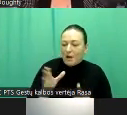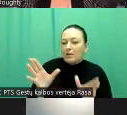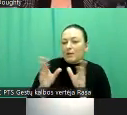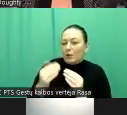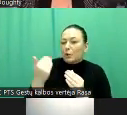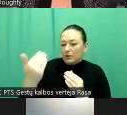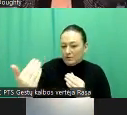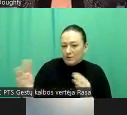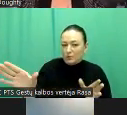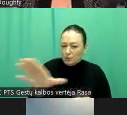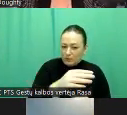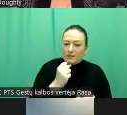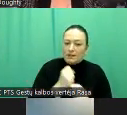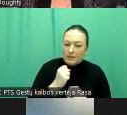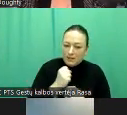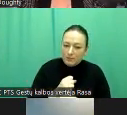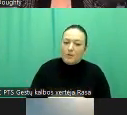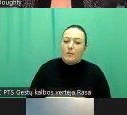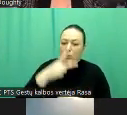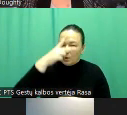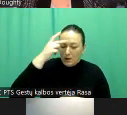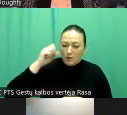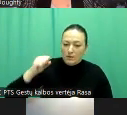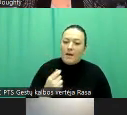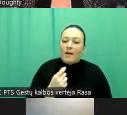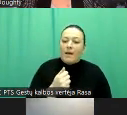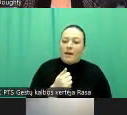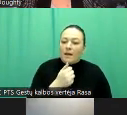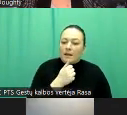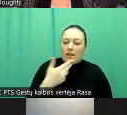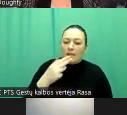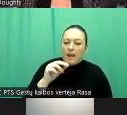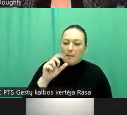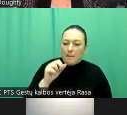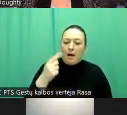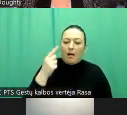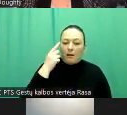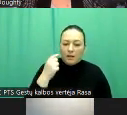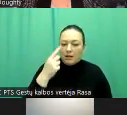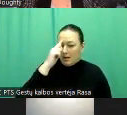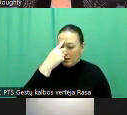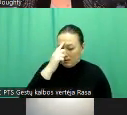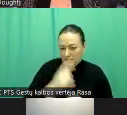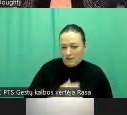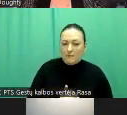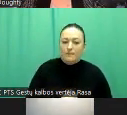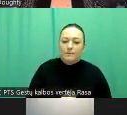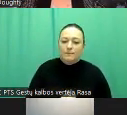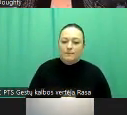jumis, su kolegomis iš Lietuvos, Estija, Nepalas, Kinija ir Indija.